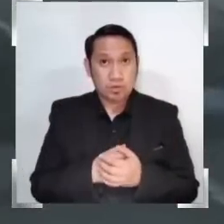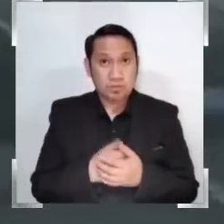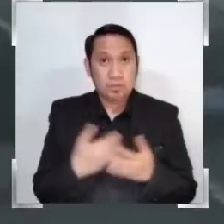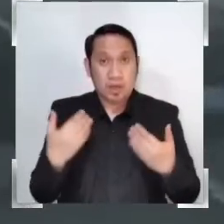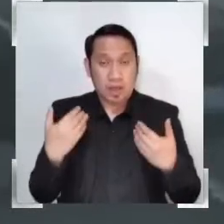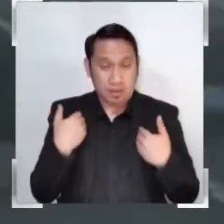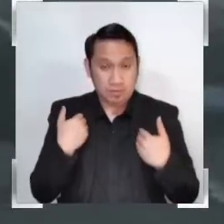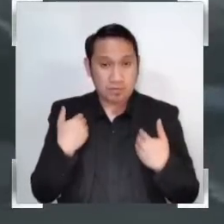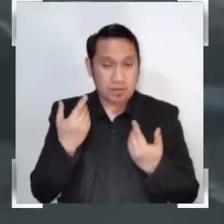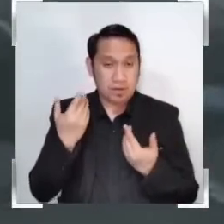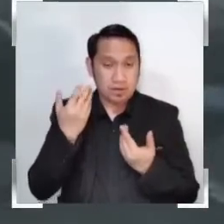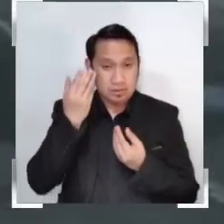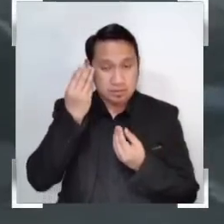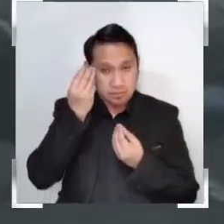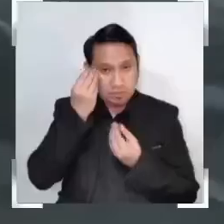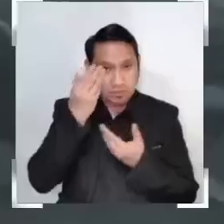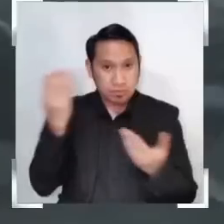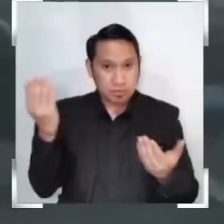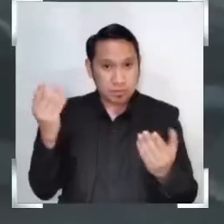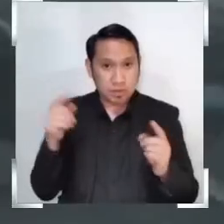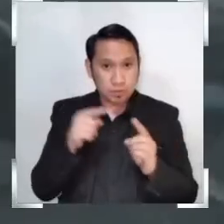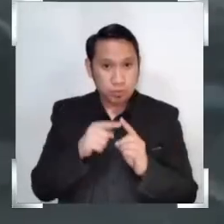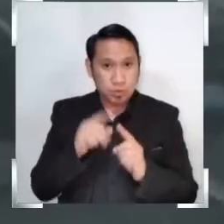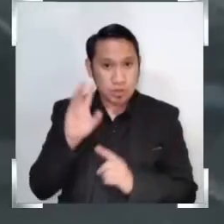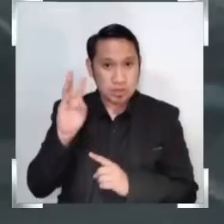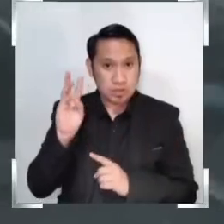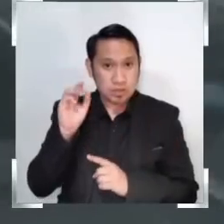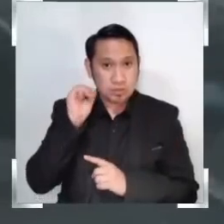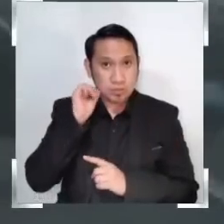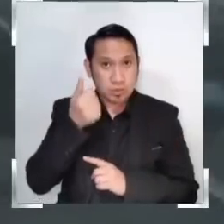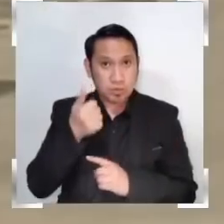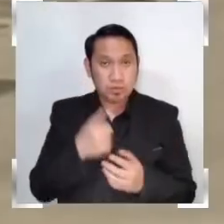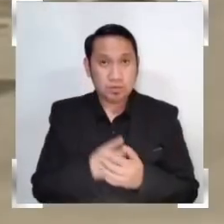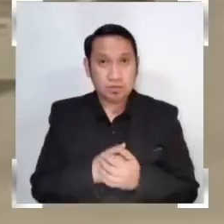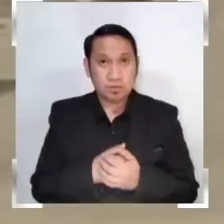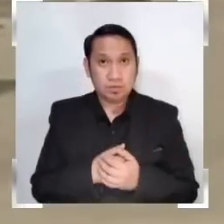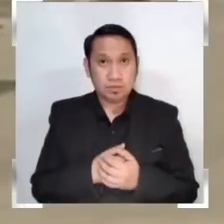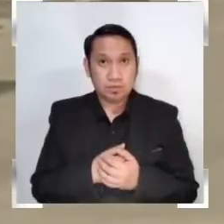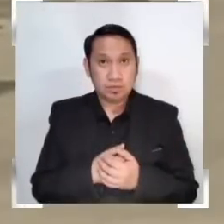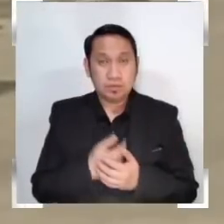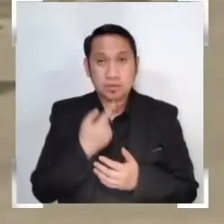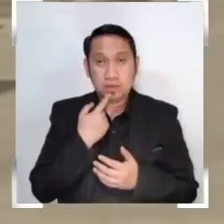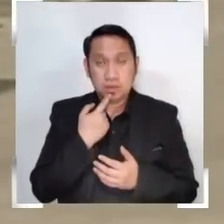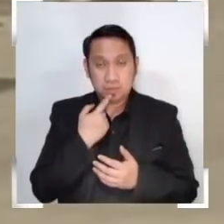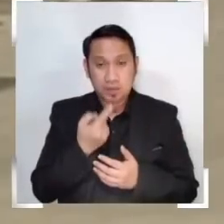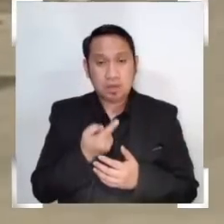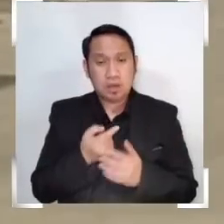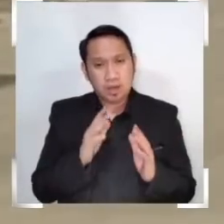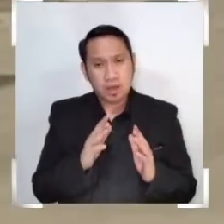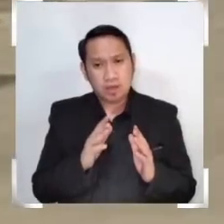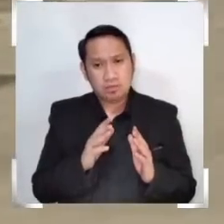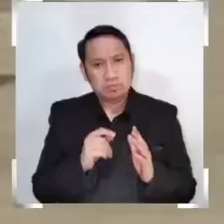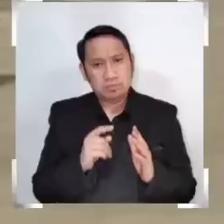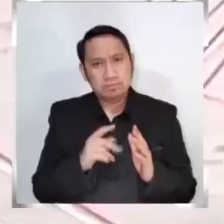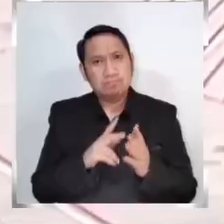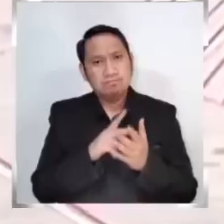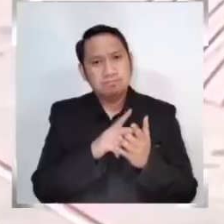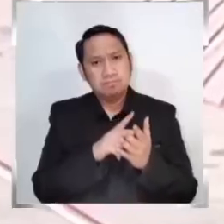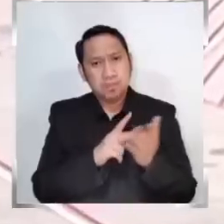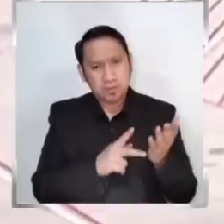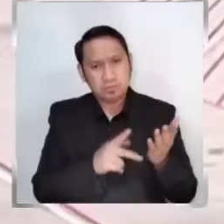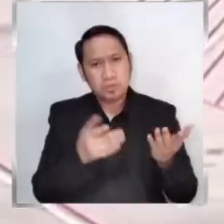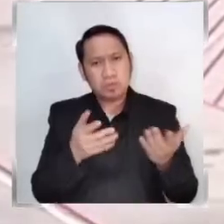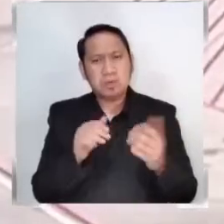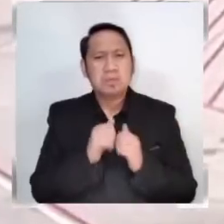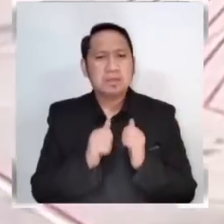alas 6 ng gabi bukas. Nakasaad na partially operational ang airport alinsunod sa visual meteorological